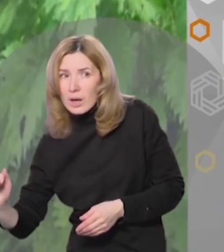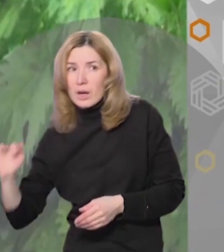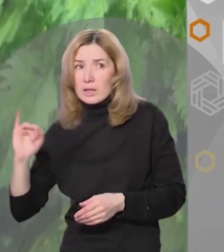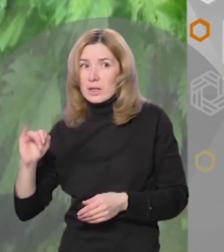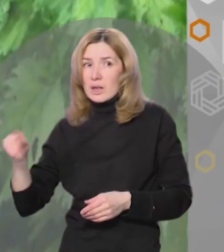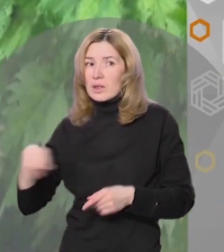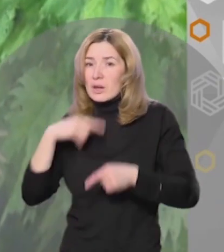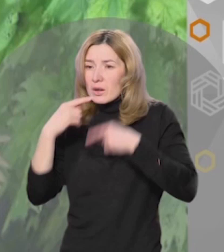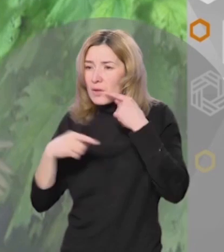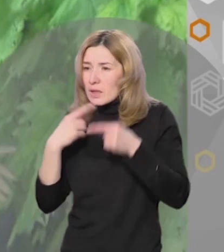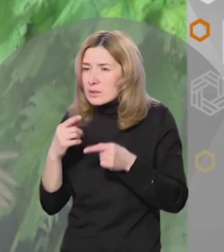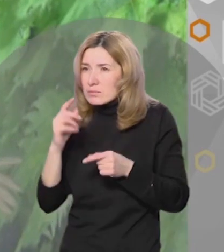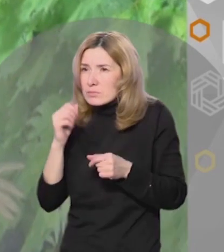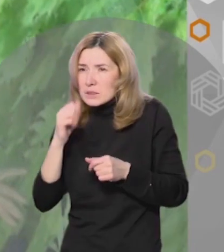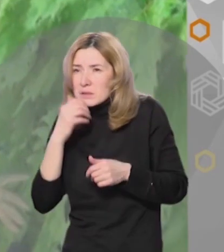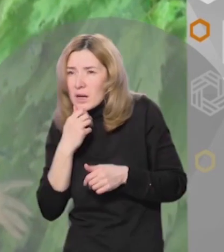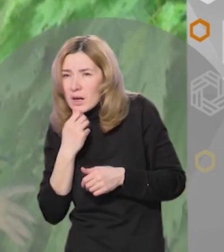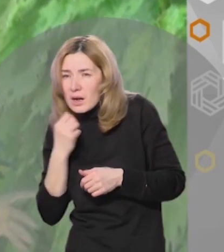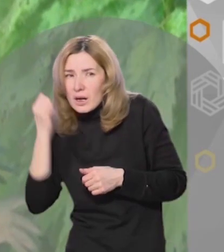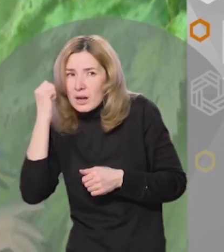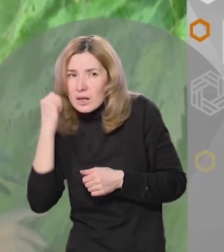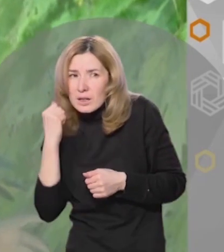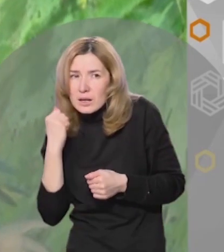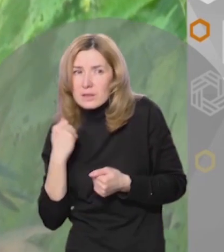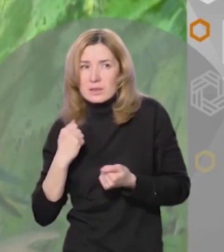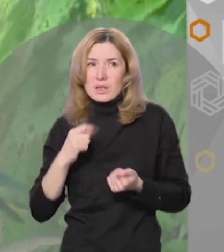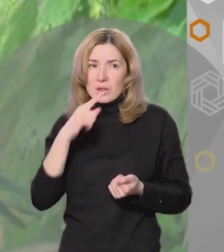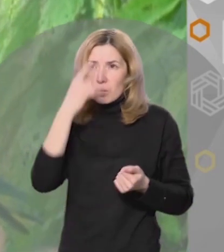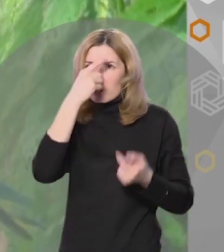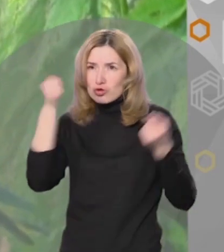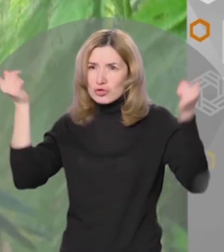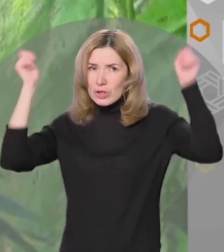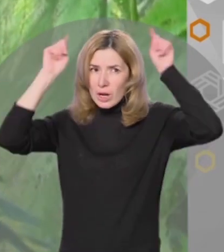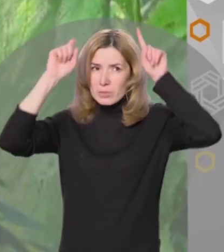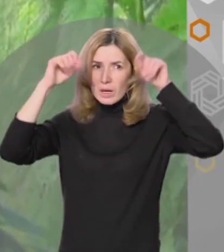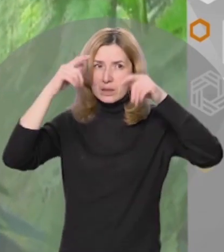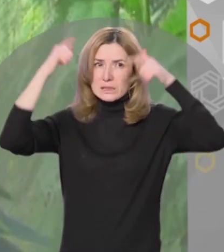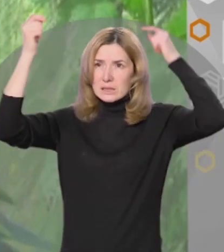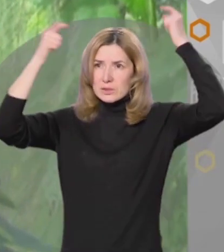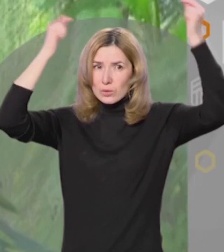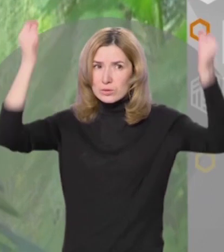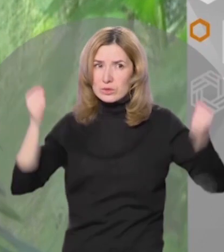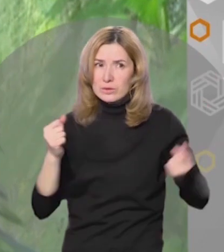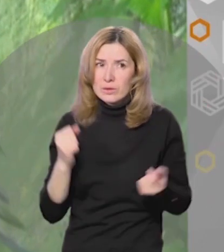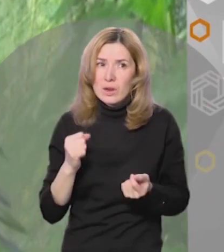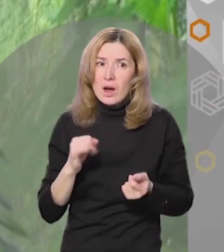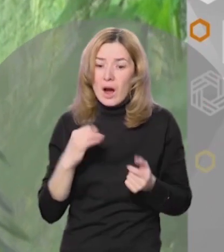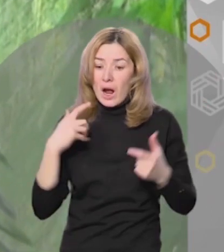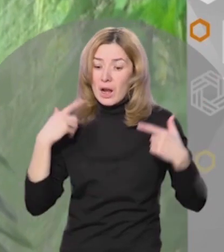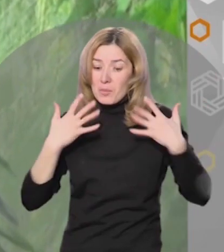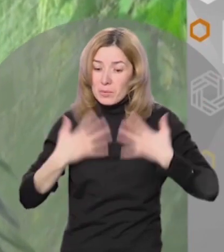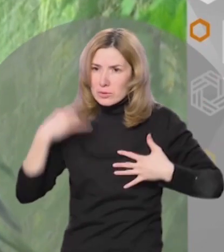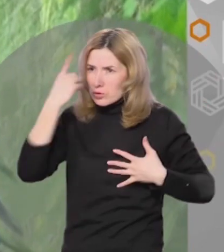пышном зеленом платье с накидкой на плечах. На голове у нее была шляпка из крапивных листочков, а лицо